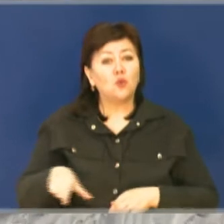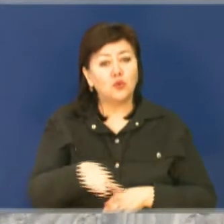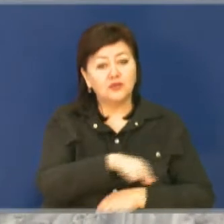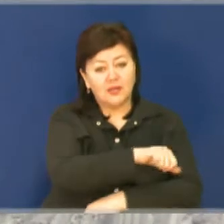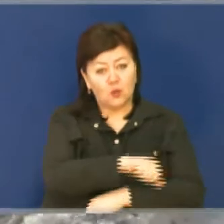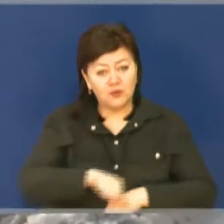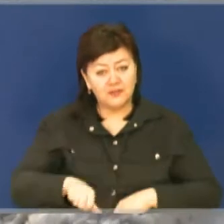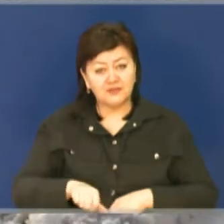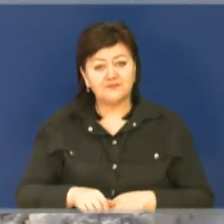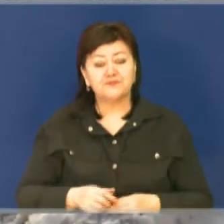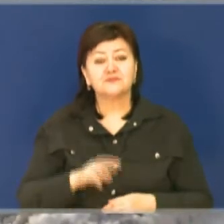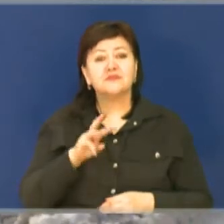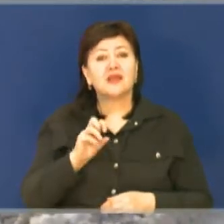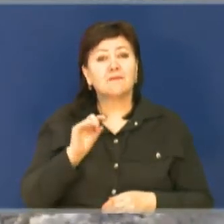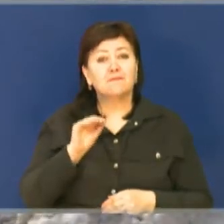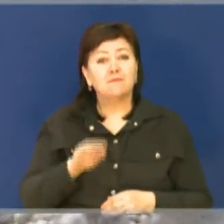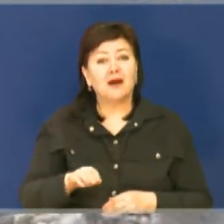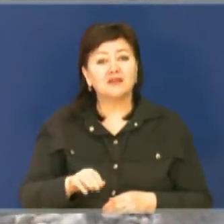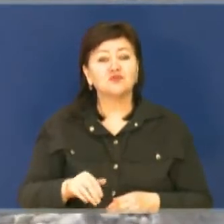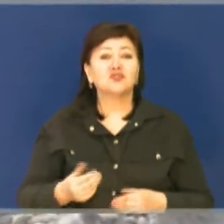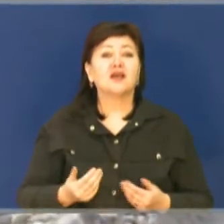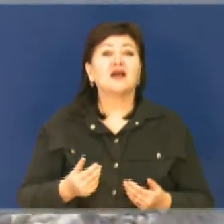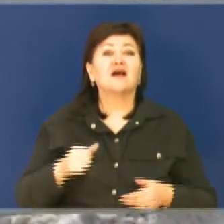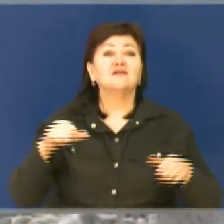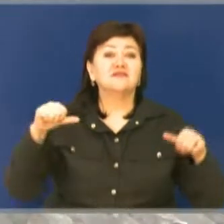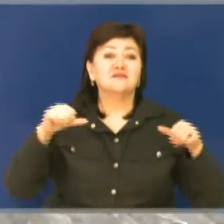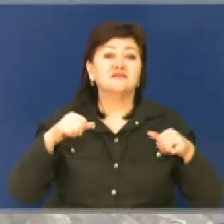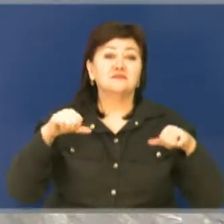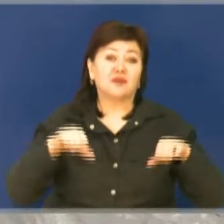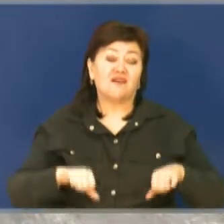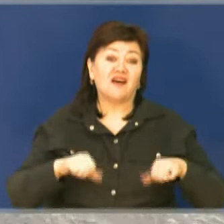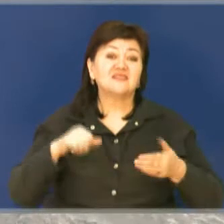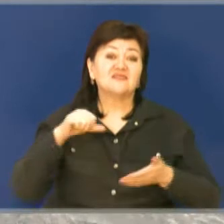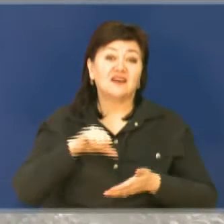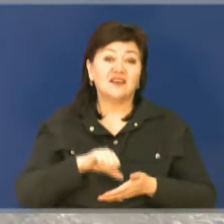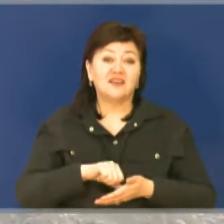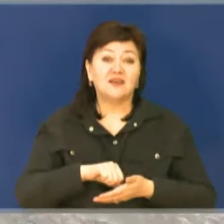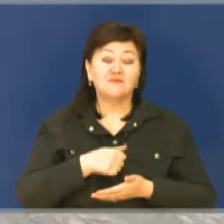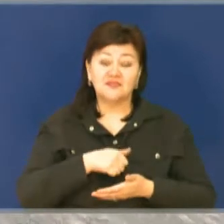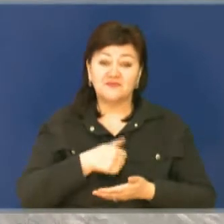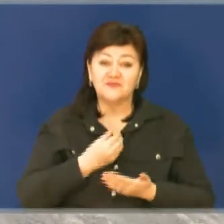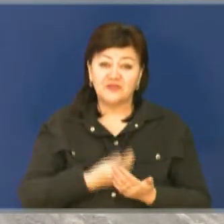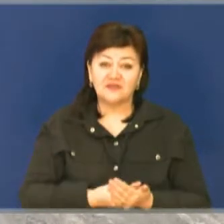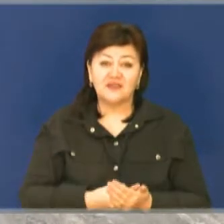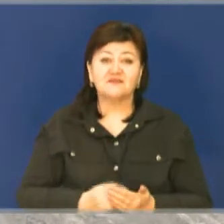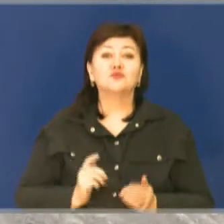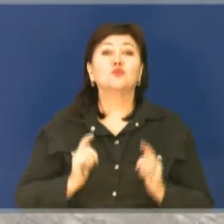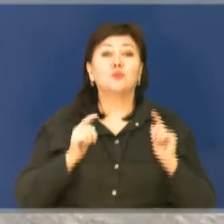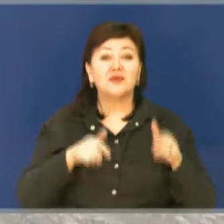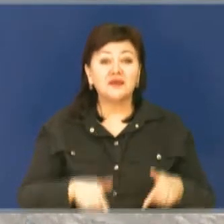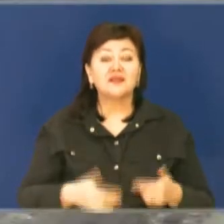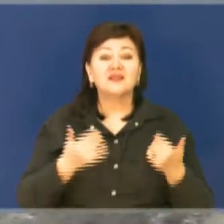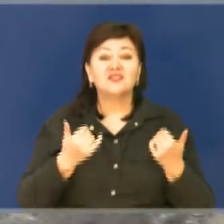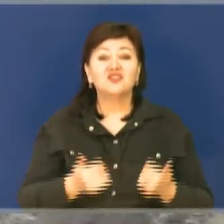календарная весна и март уже вступил в свои права, зима продолжает испытывать терпение семичан обильными осадками и снежными